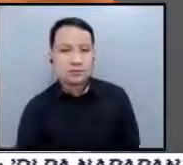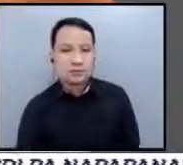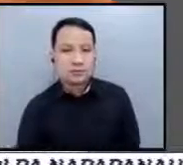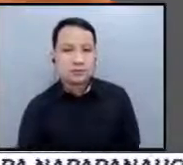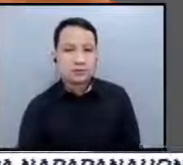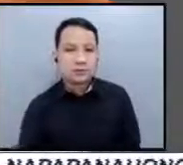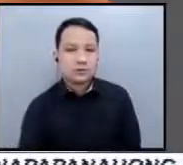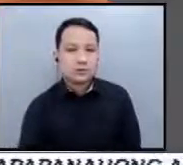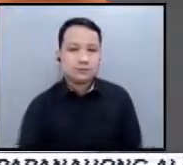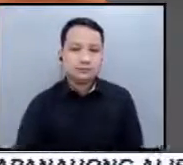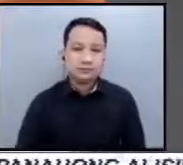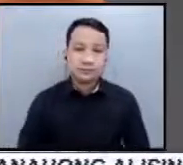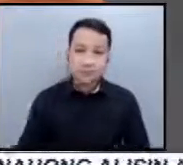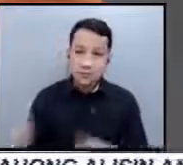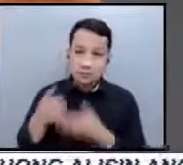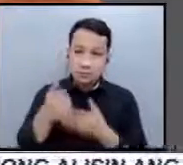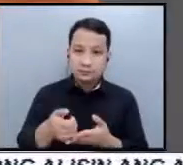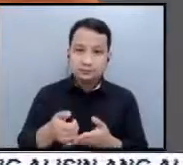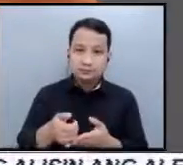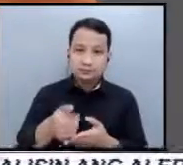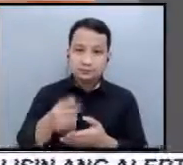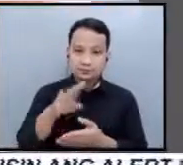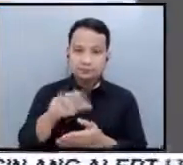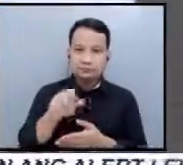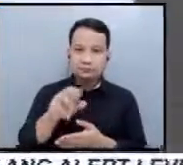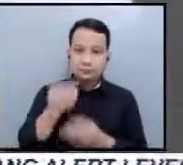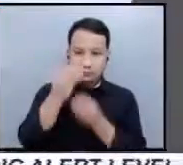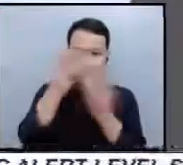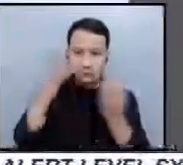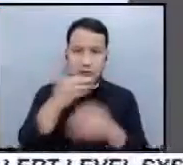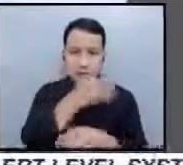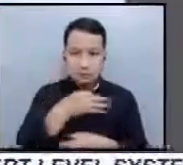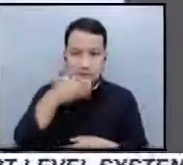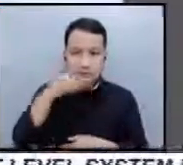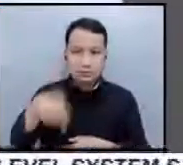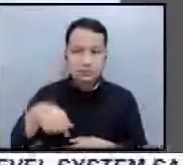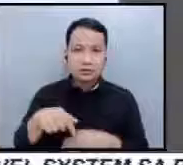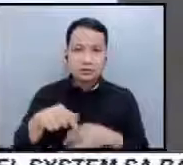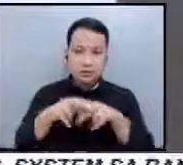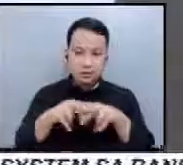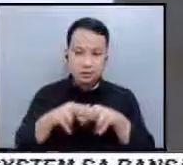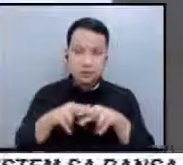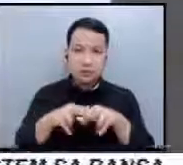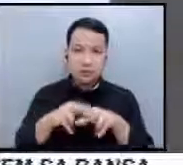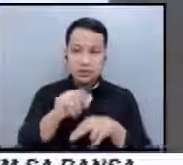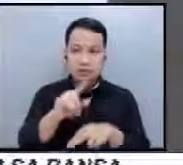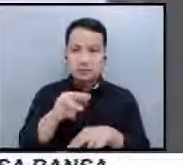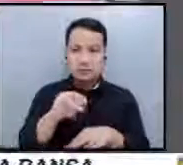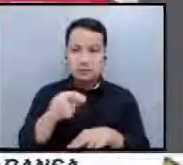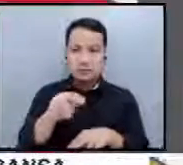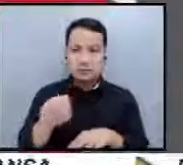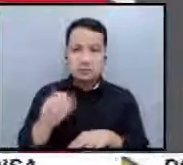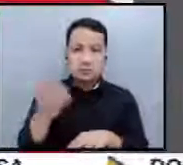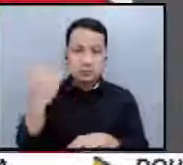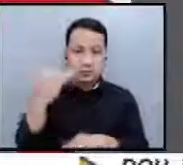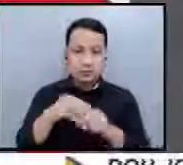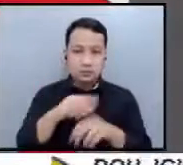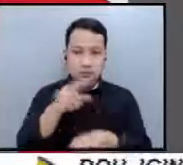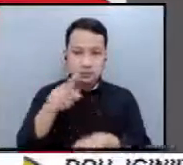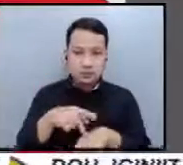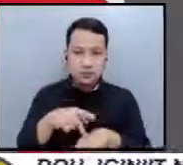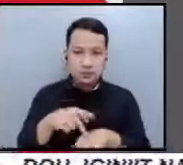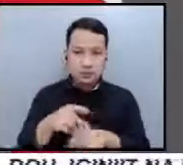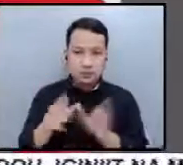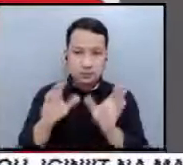Nakatanggap ng tulong pinansyal o bayad pinsala ang ilang magsasaka sa Alamino City, Pangasinan mula sa Philippine Crop Insurance